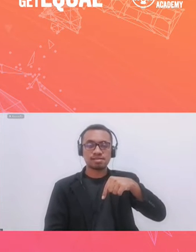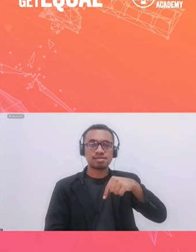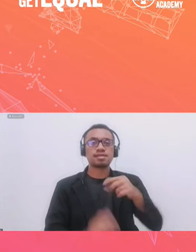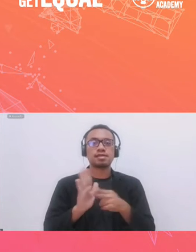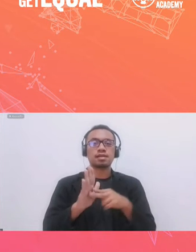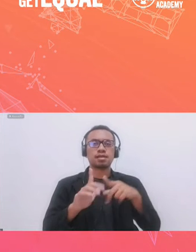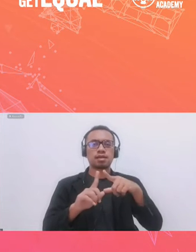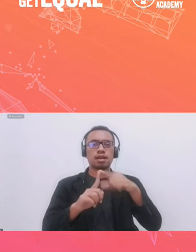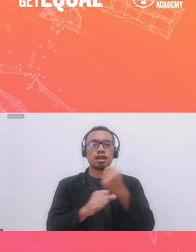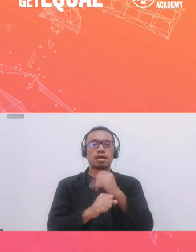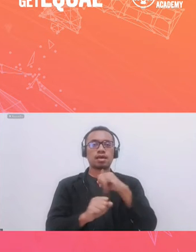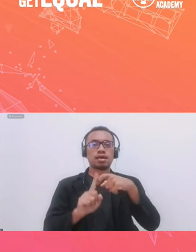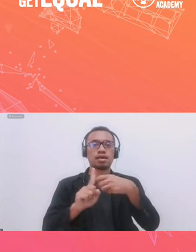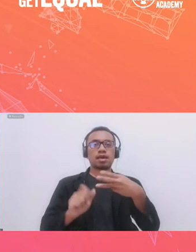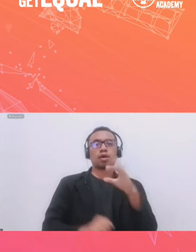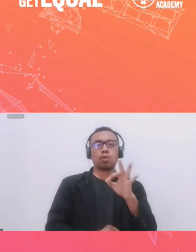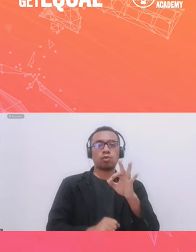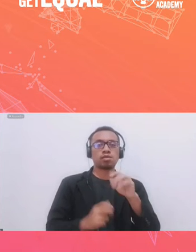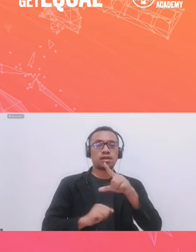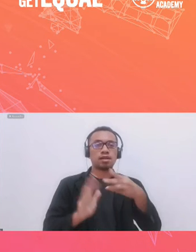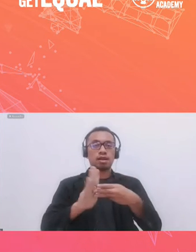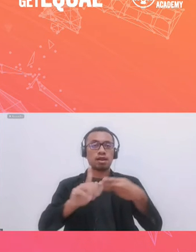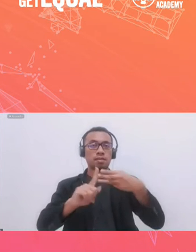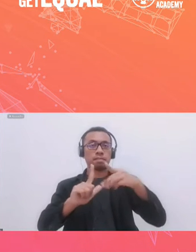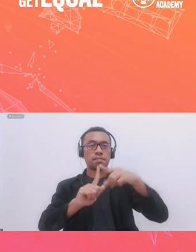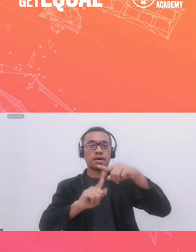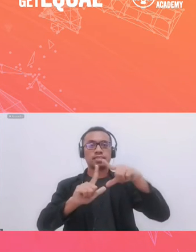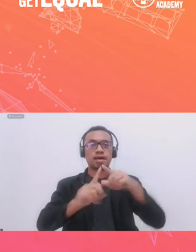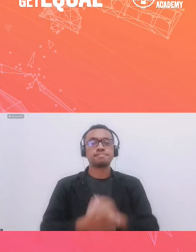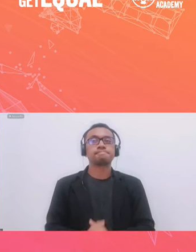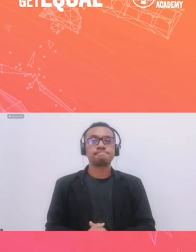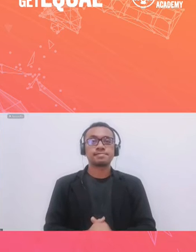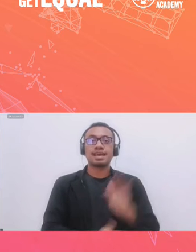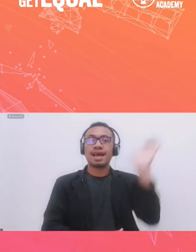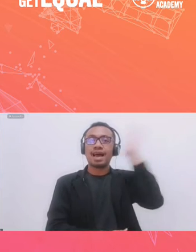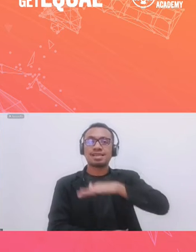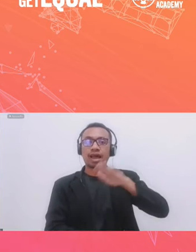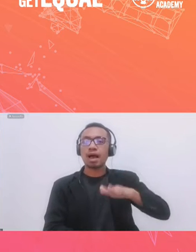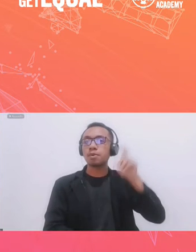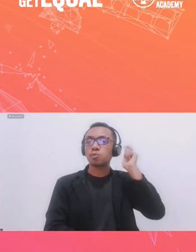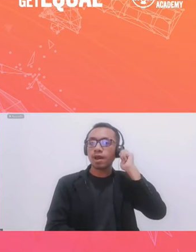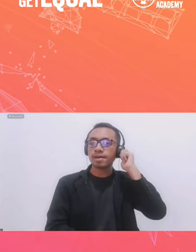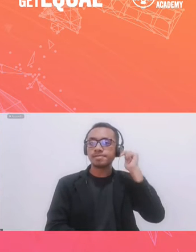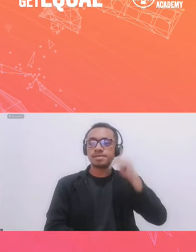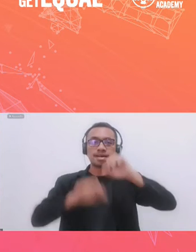Lembata. Nah, Girls Get Equal ini memang satu kampanye global yang